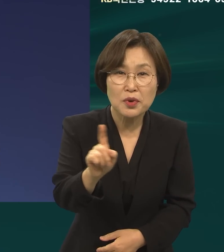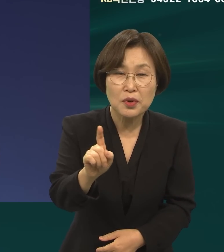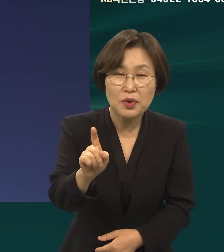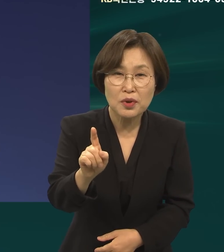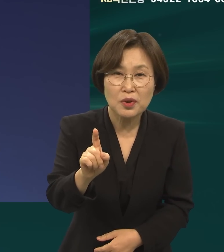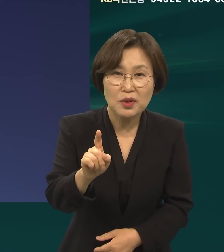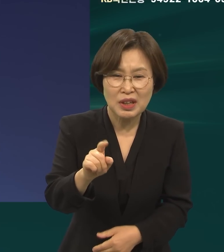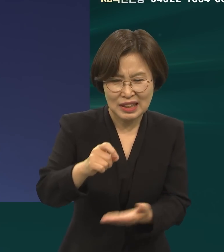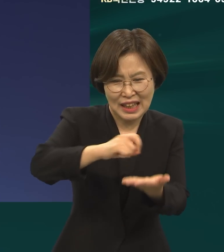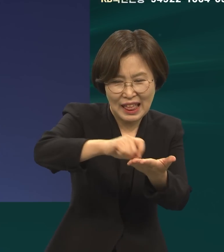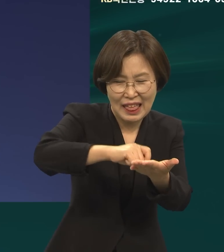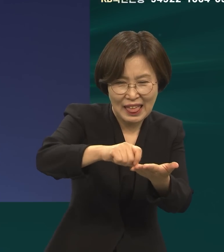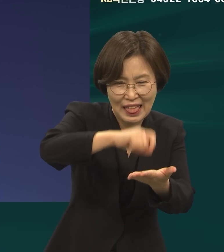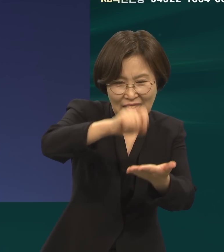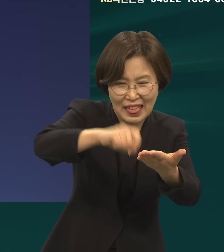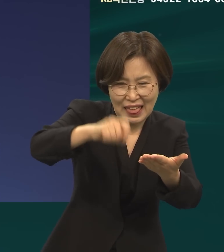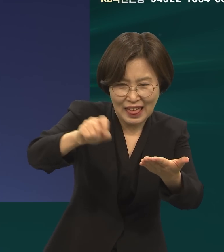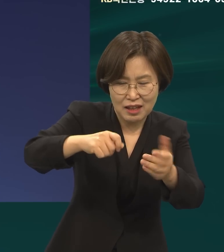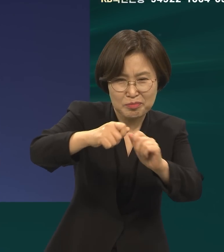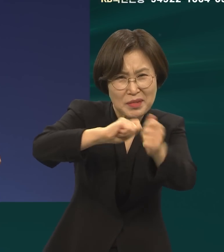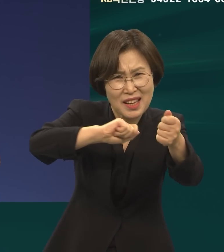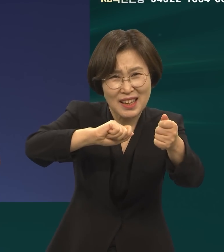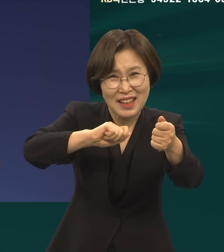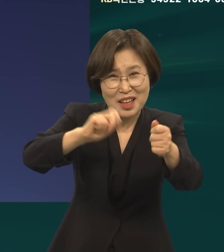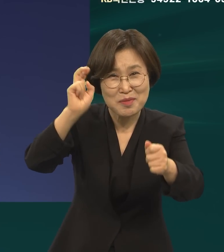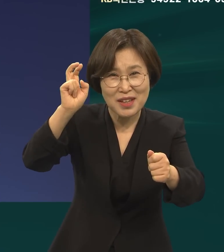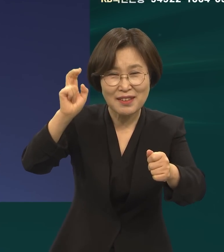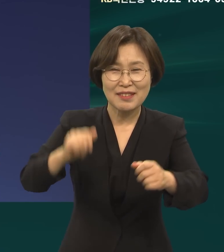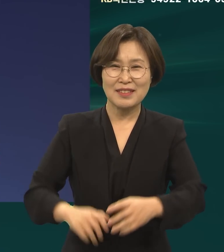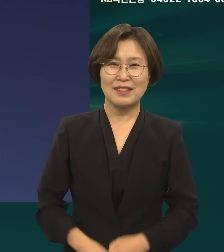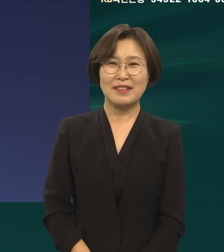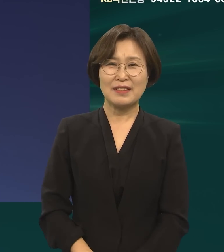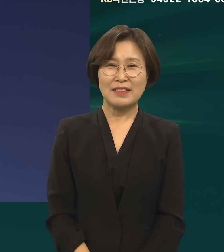그리고 낙서하다가 찢어버리겠죠.